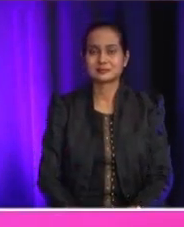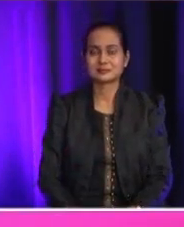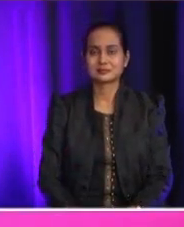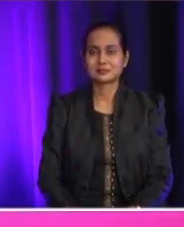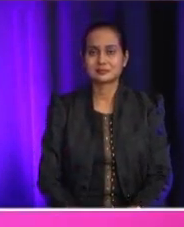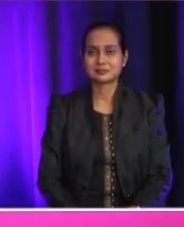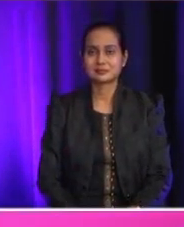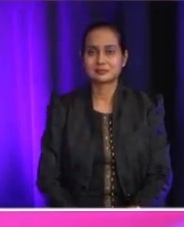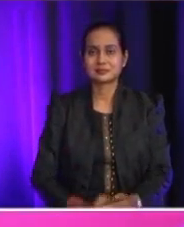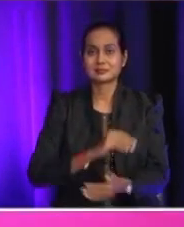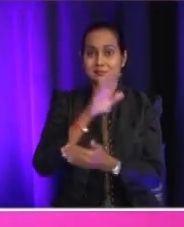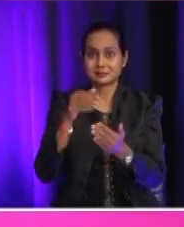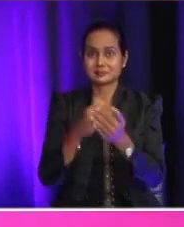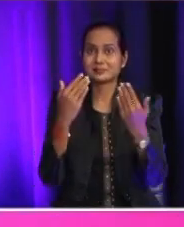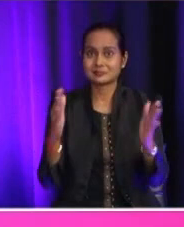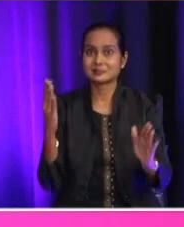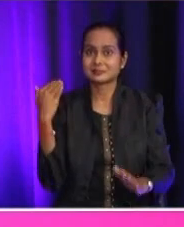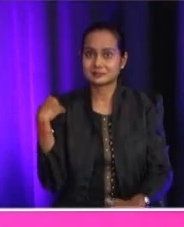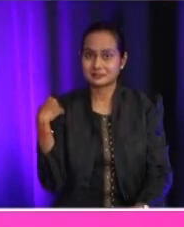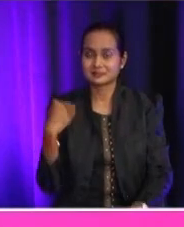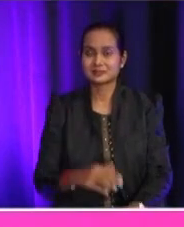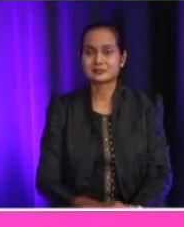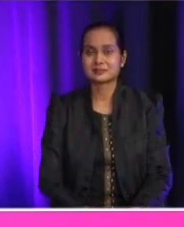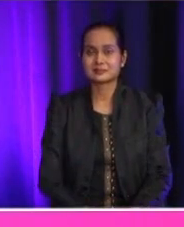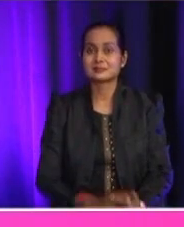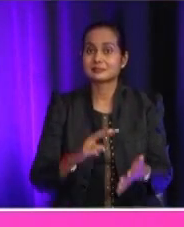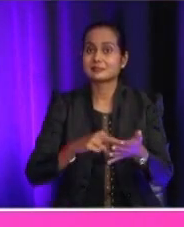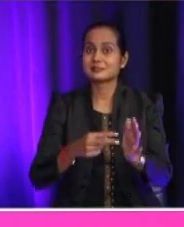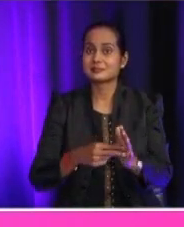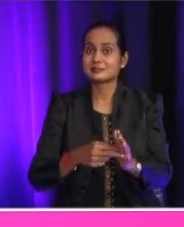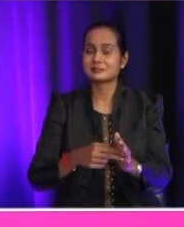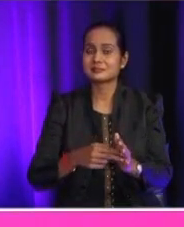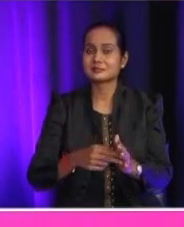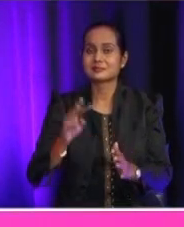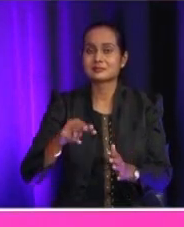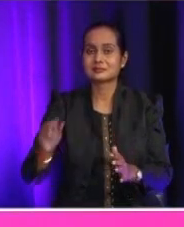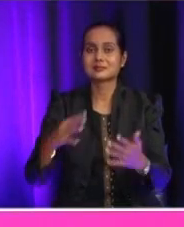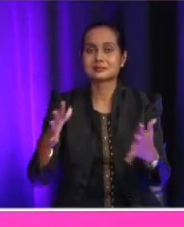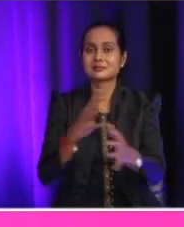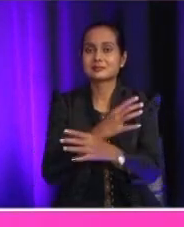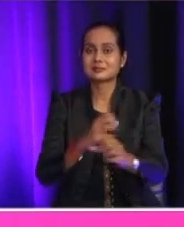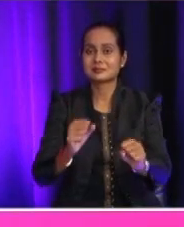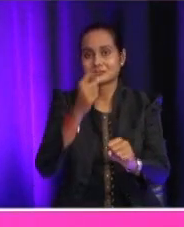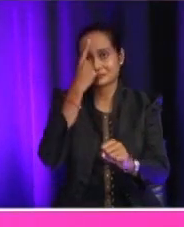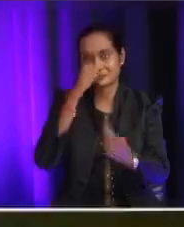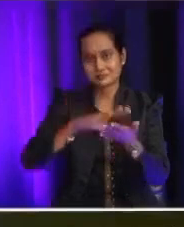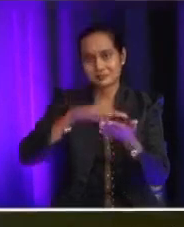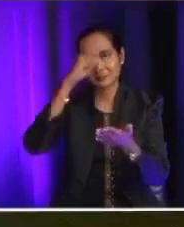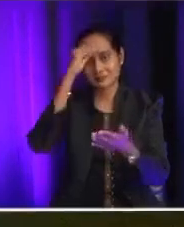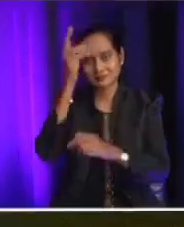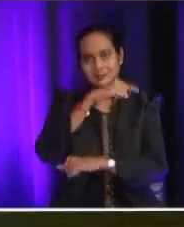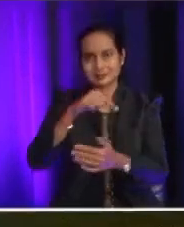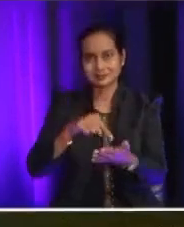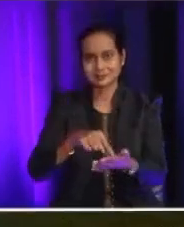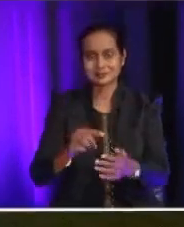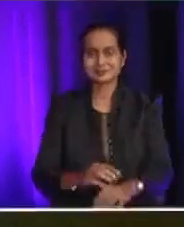Semua dah ada dah cikgu. Maknanya kawan kita dah bersedia untuk pembelajaran hari ni. Akmal je tak ada.